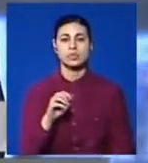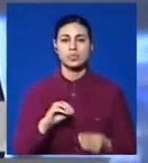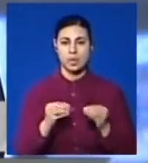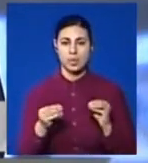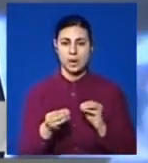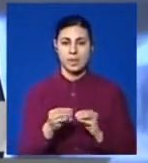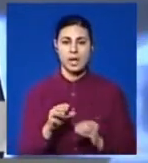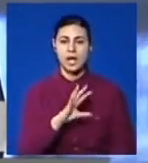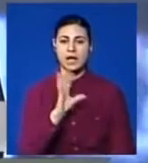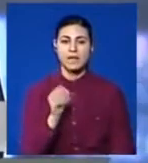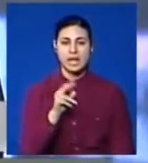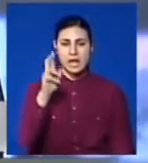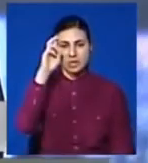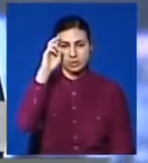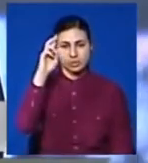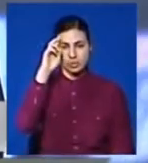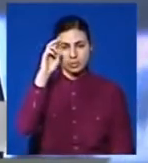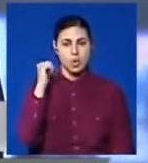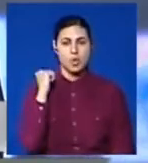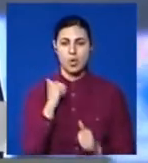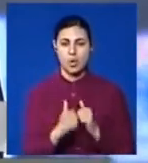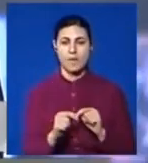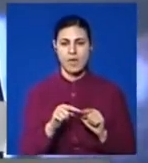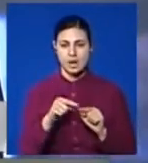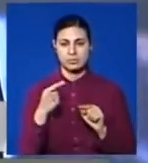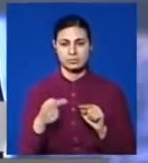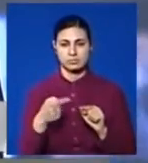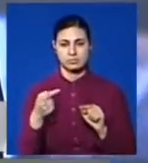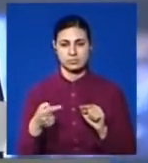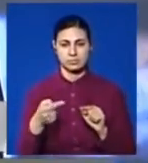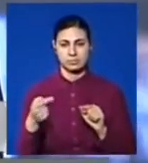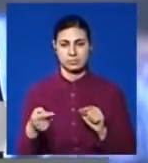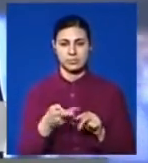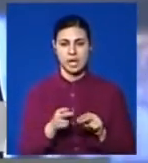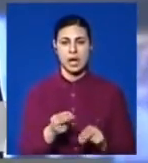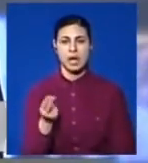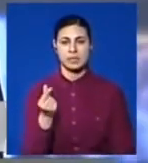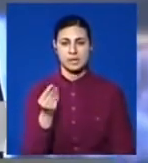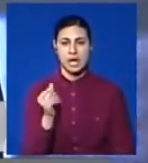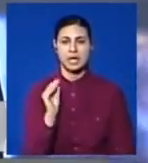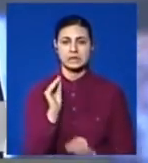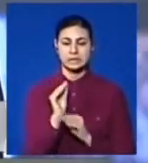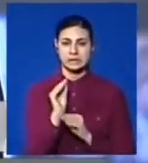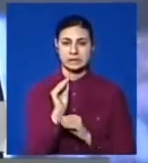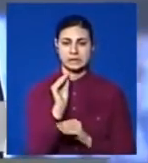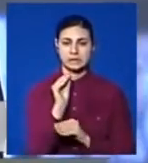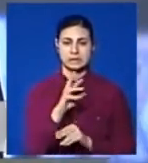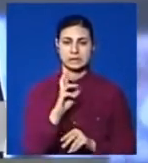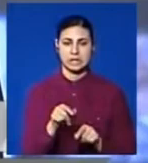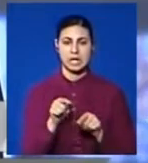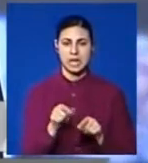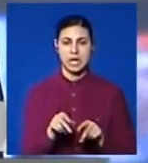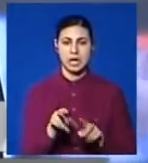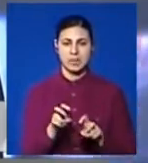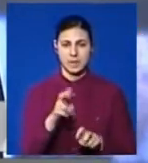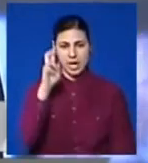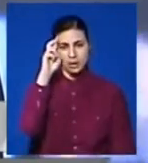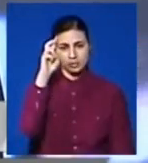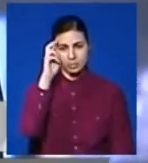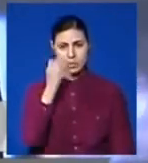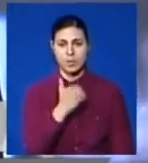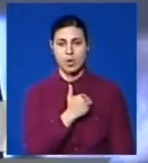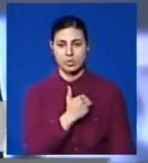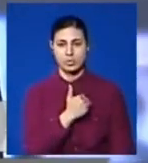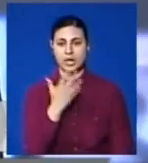პრობლემას? ყველა ხელისუფლება ყოველ მომდევნო ჯერზე ამ თანხას ზრდის და ამ გზით ხელისუფლება